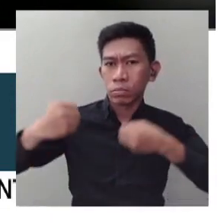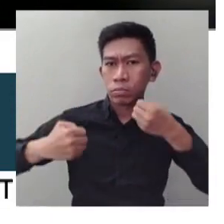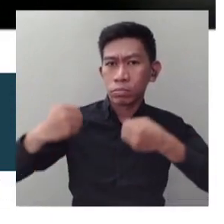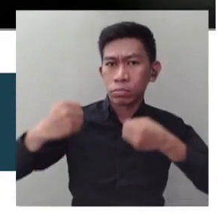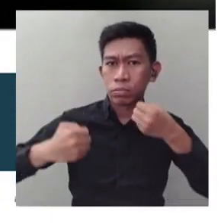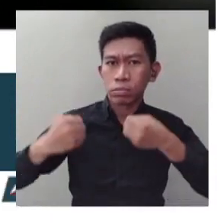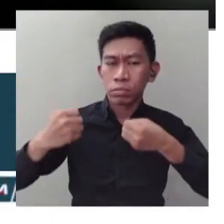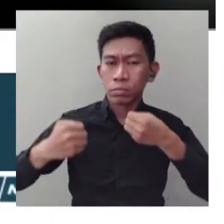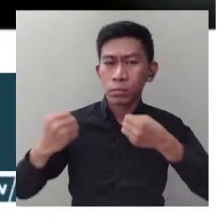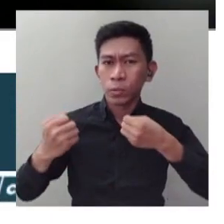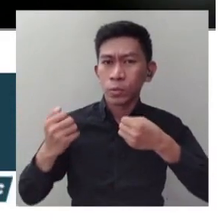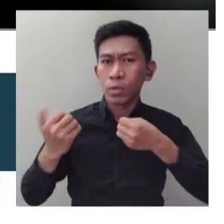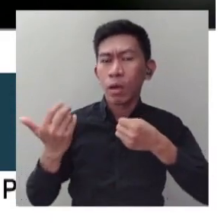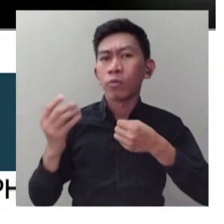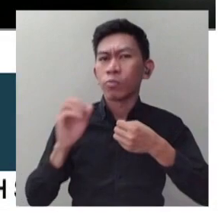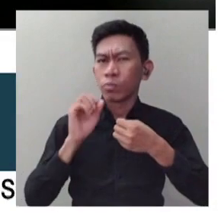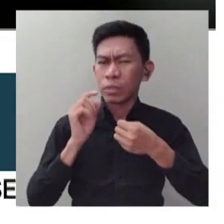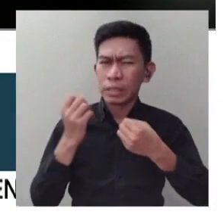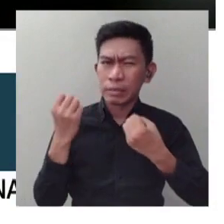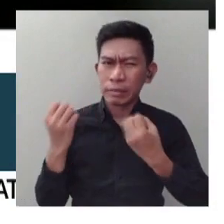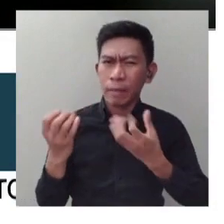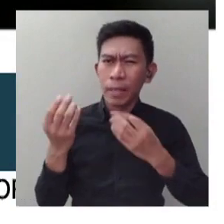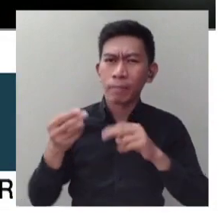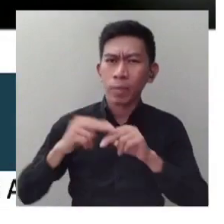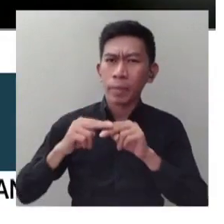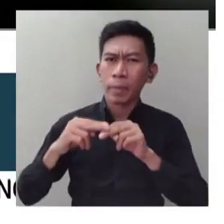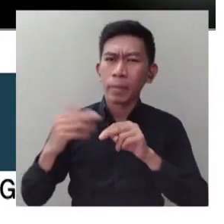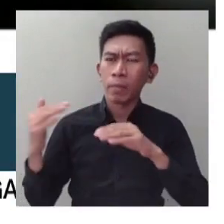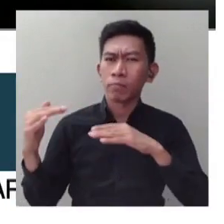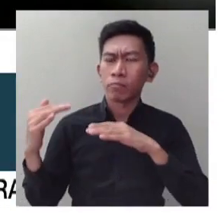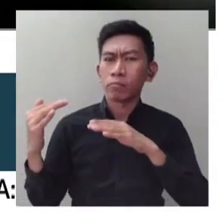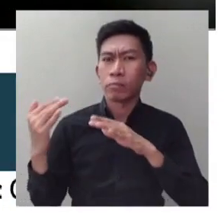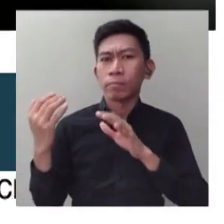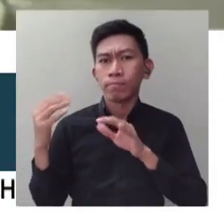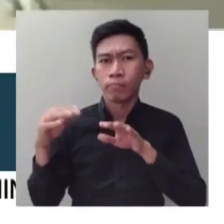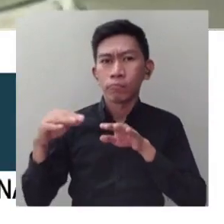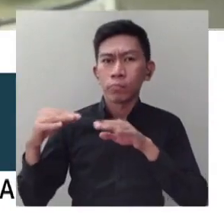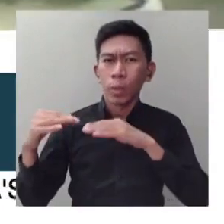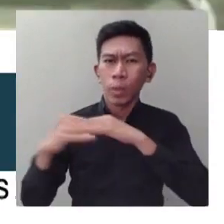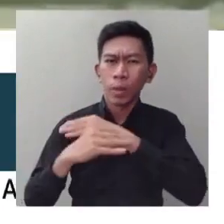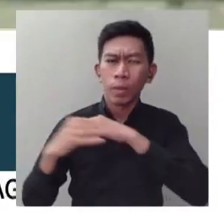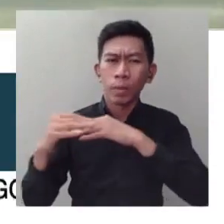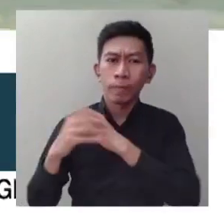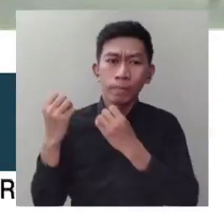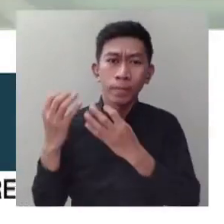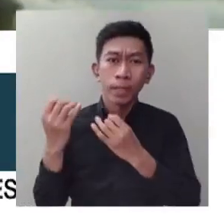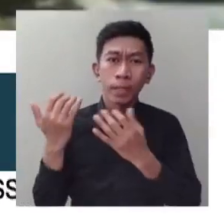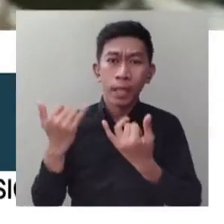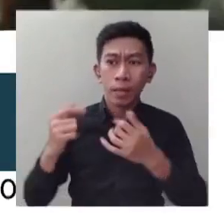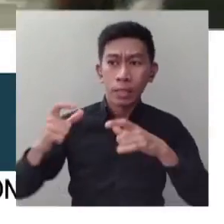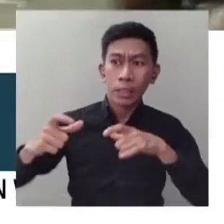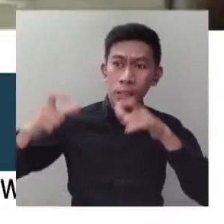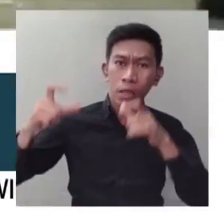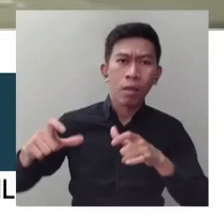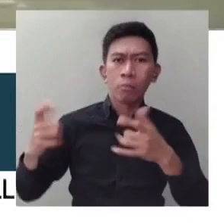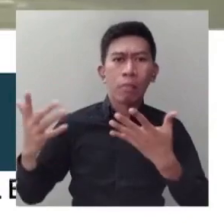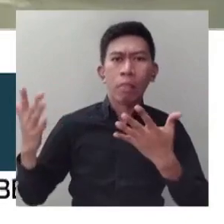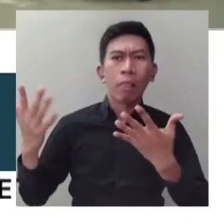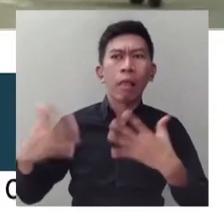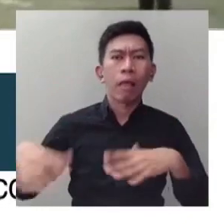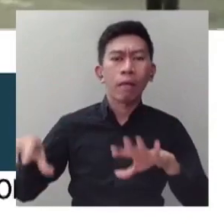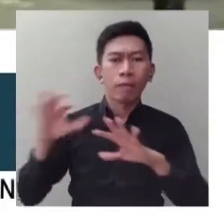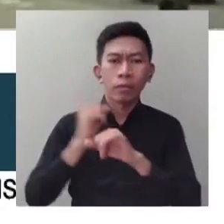ay nagbabalik na. And wala na ho tayong mga lockdown, so lahat na ho ng tao nakakalabas na.